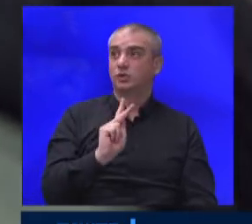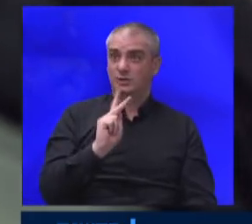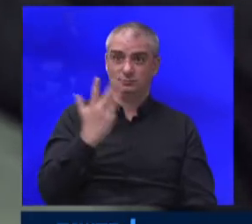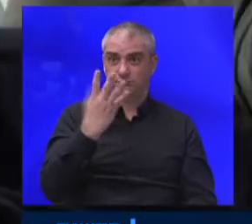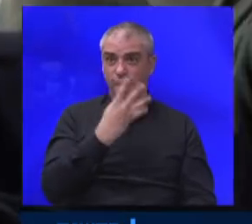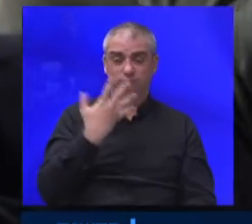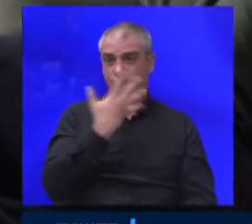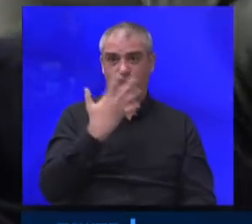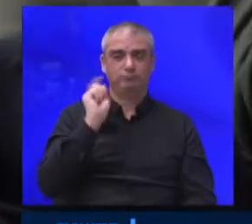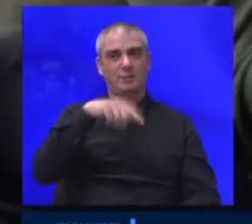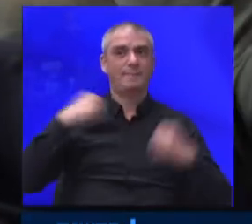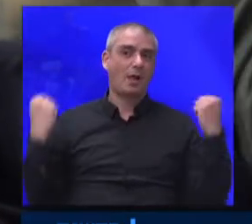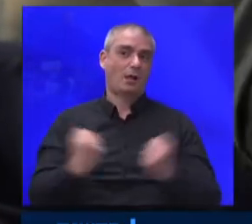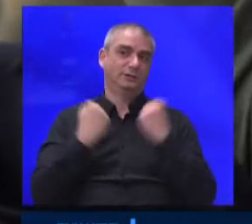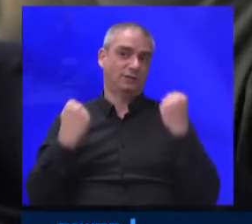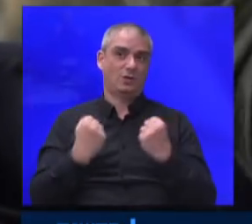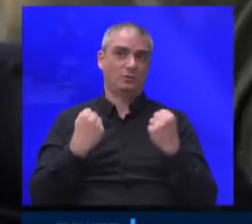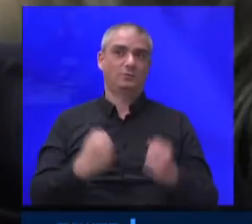לחזרות.